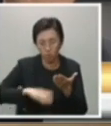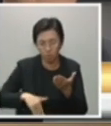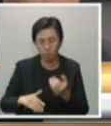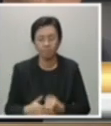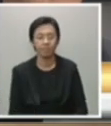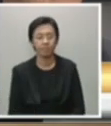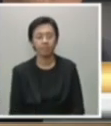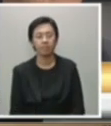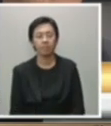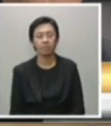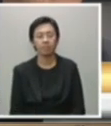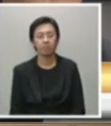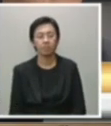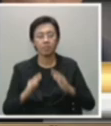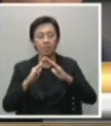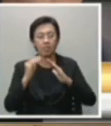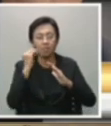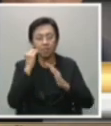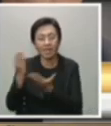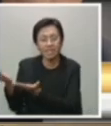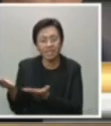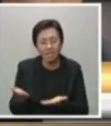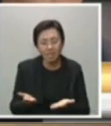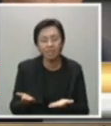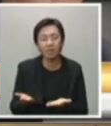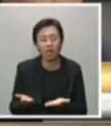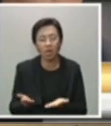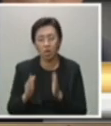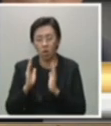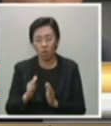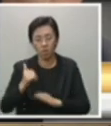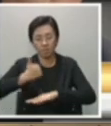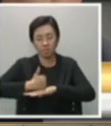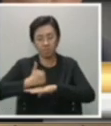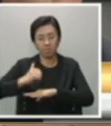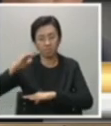านรับรองกองทบกหมายถึงบ้านพักสำหรับ